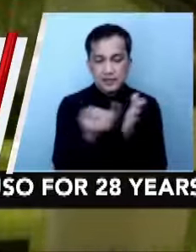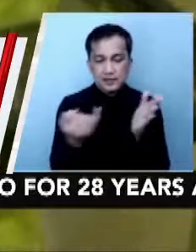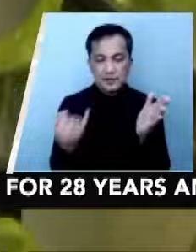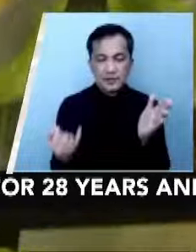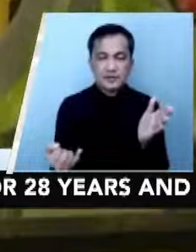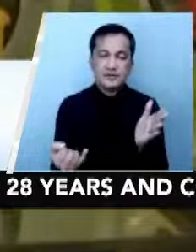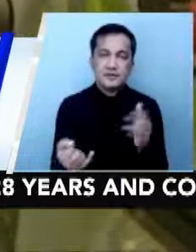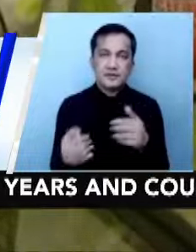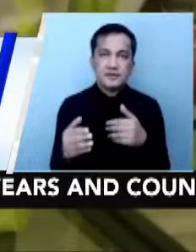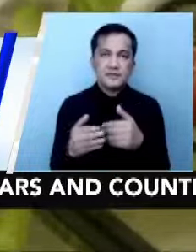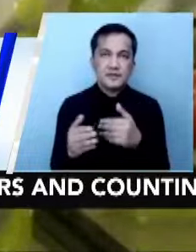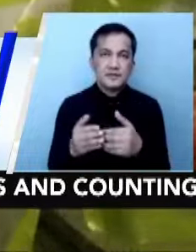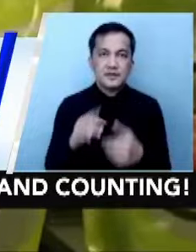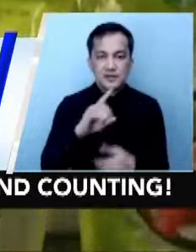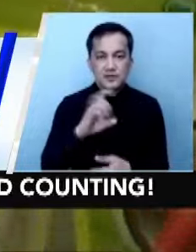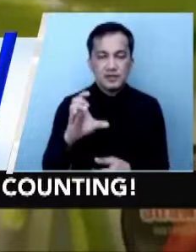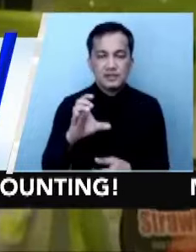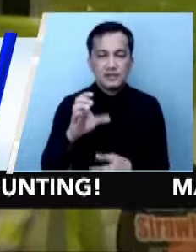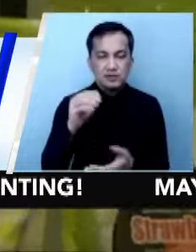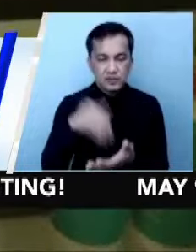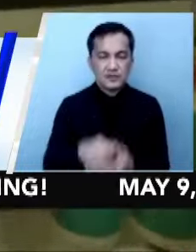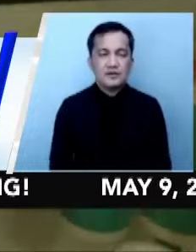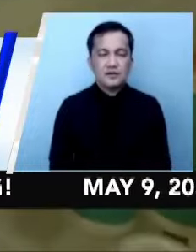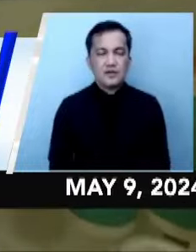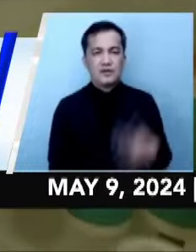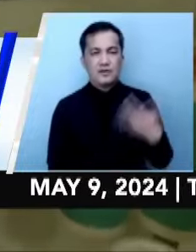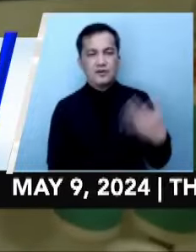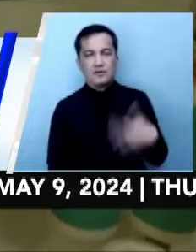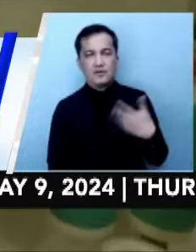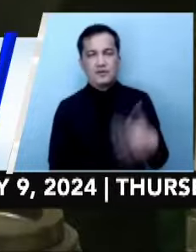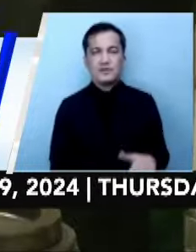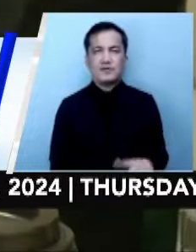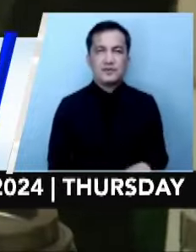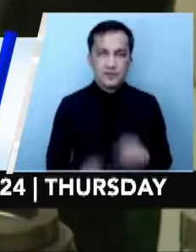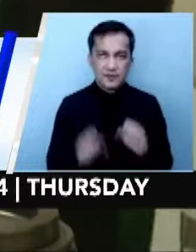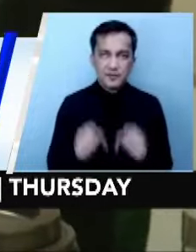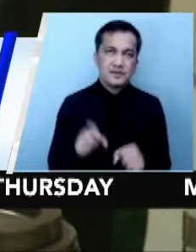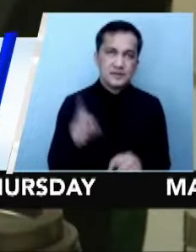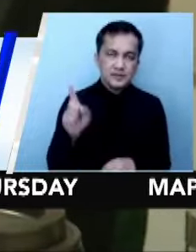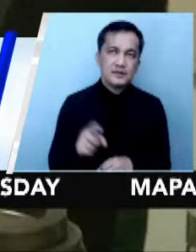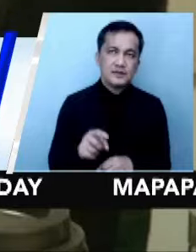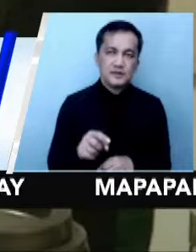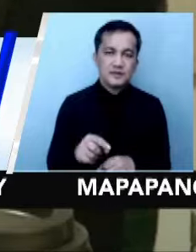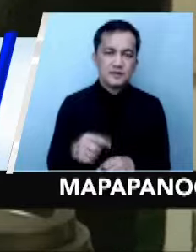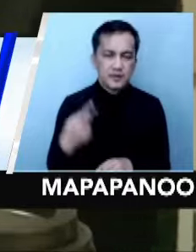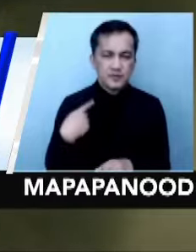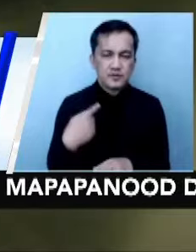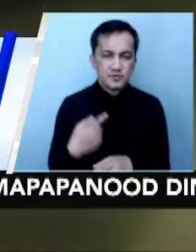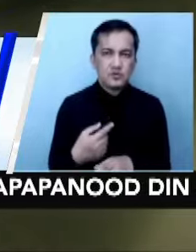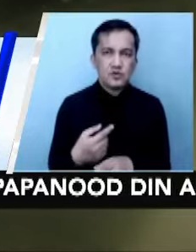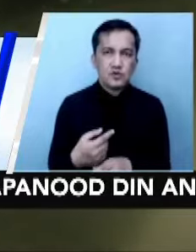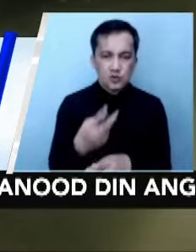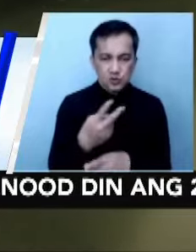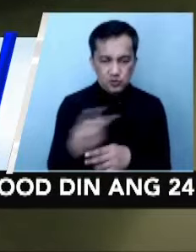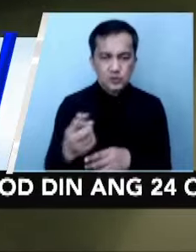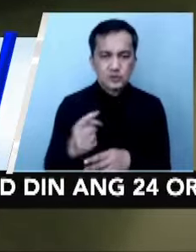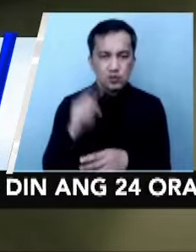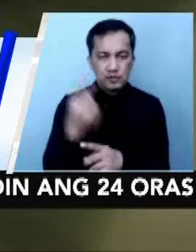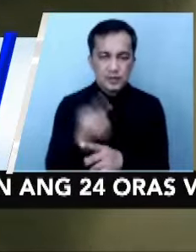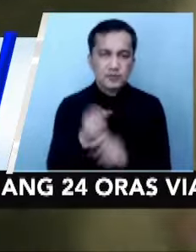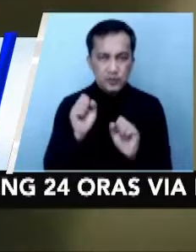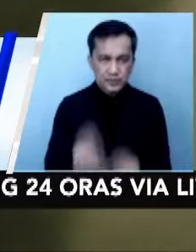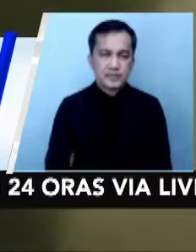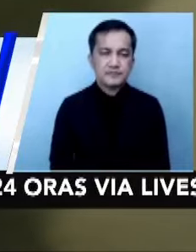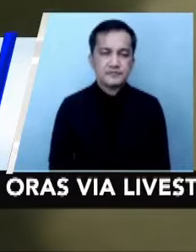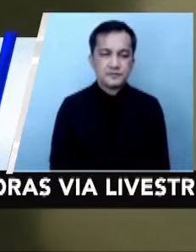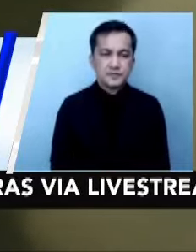sa 100,000. Apo. Okay. Ano yun, kompleto na naman yun sir. Mayroon na lang for 2 weeks o 1 month na yun. Pero pwede ka rin daw